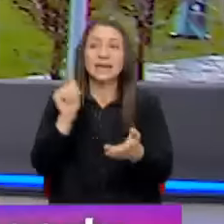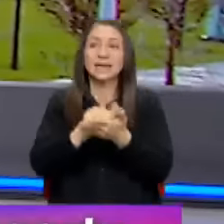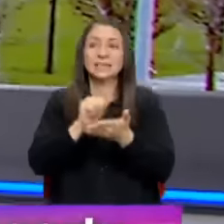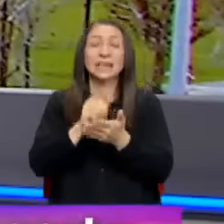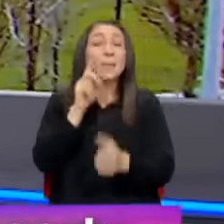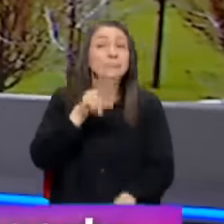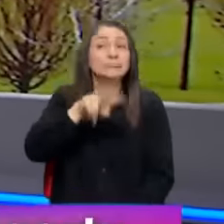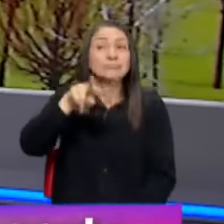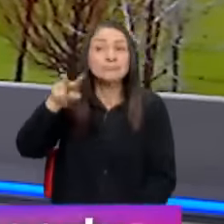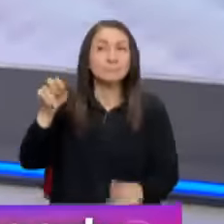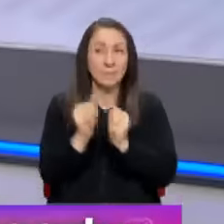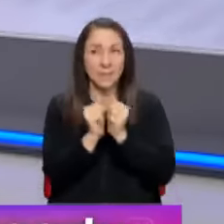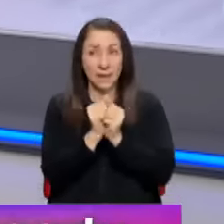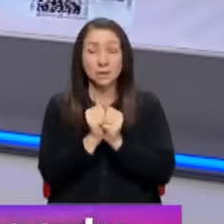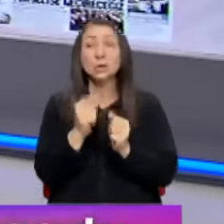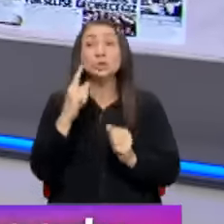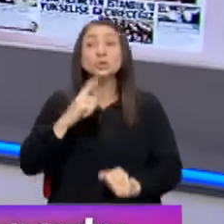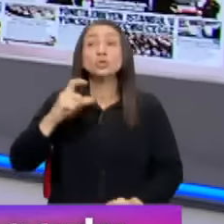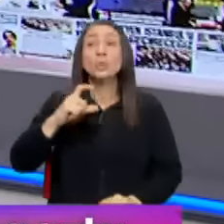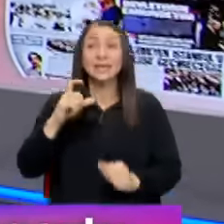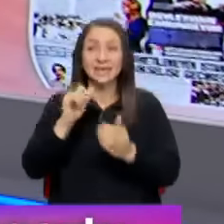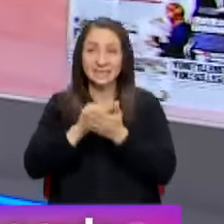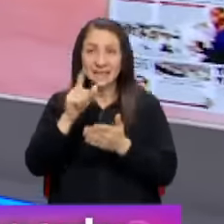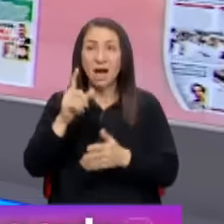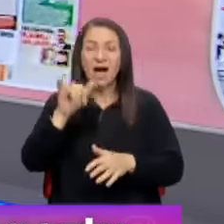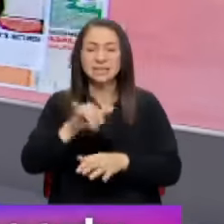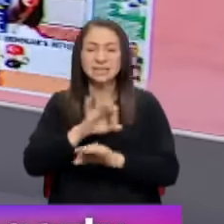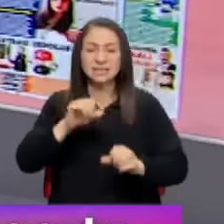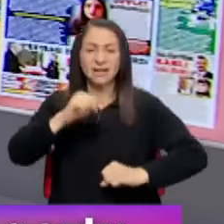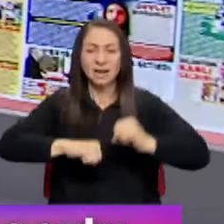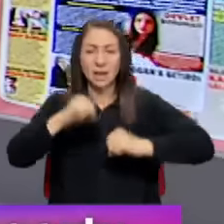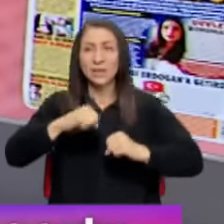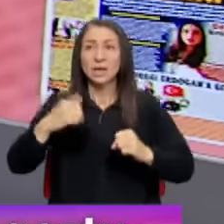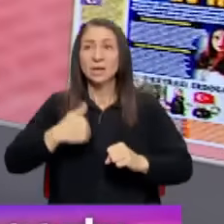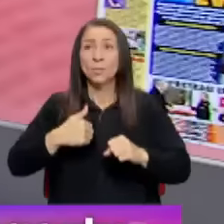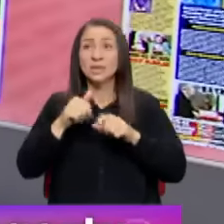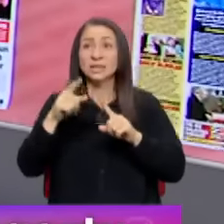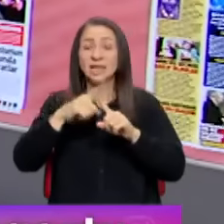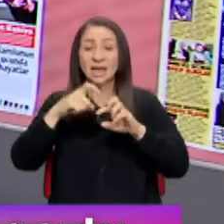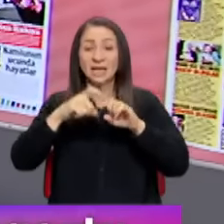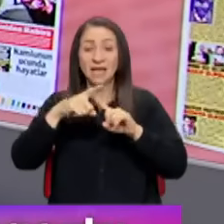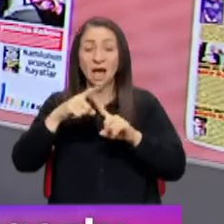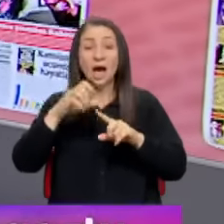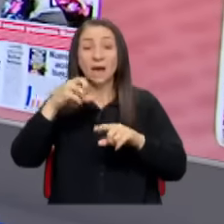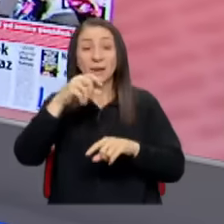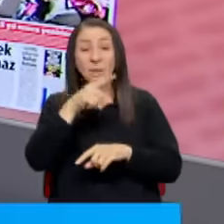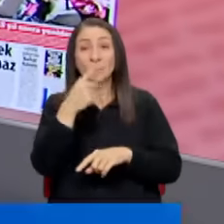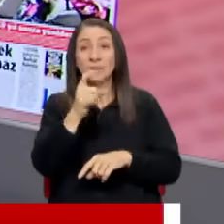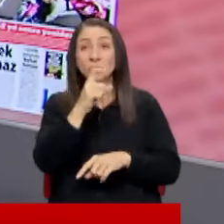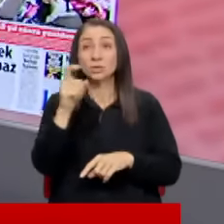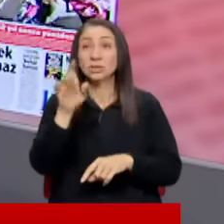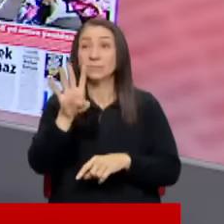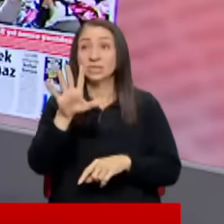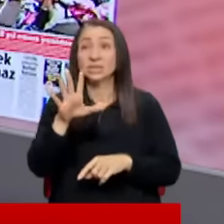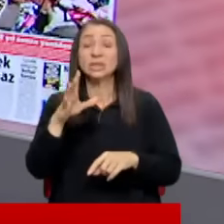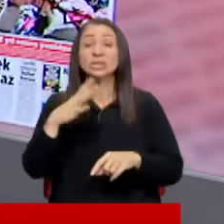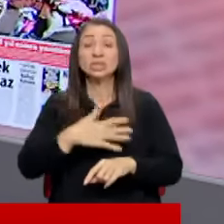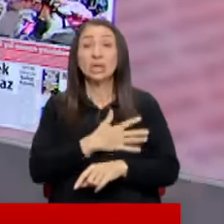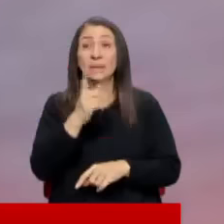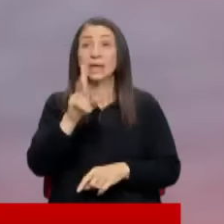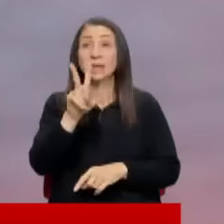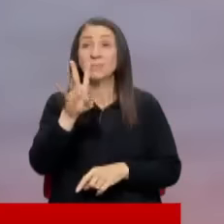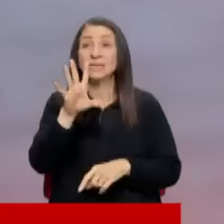gazete turu yapalım birlikte. Cumhuriyet Gazetesi, haksız rekabet, kamu yayıncısı TRT AKP'ye 1945, Cumhuriyet Halk Partisi'ne